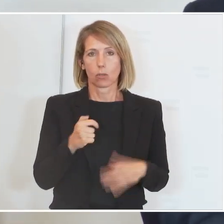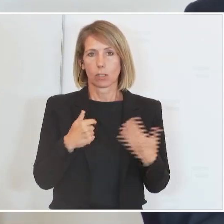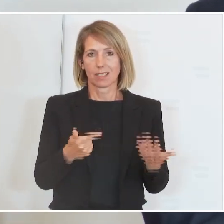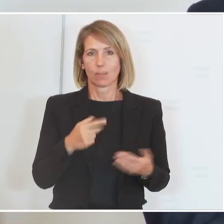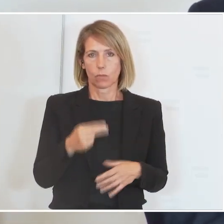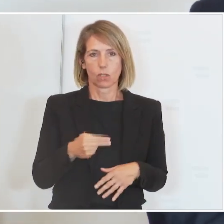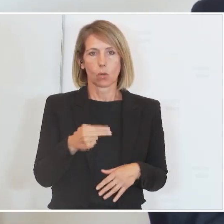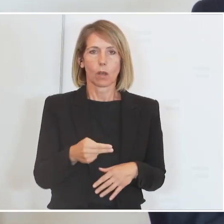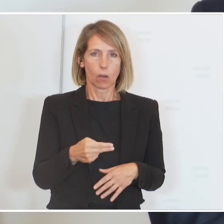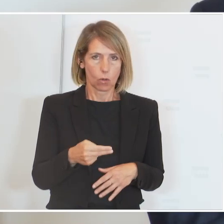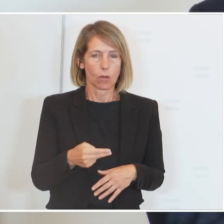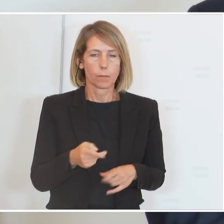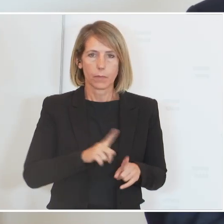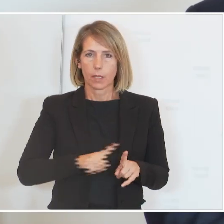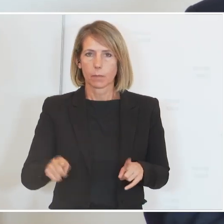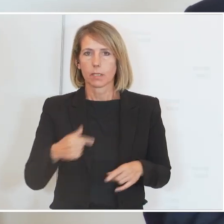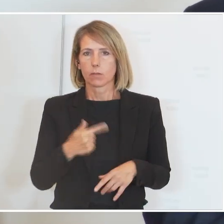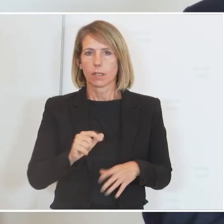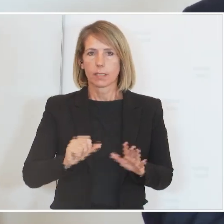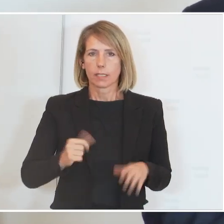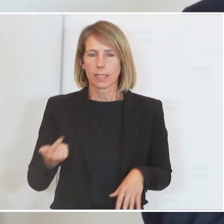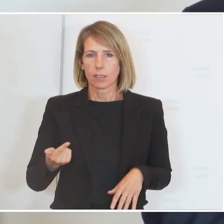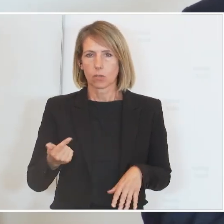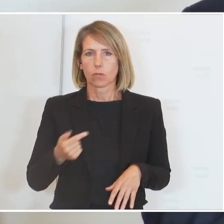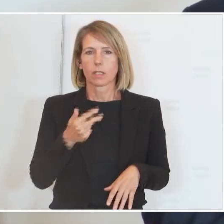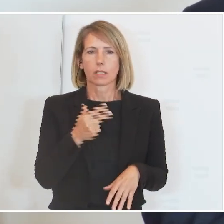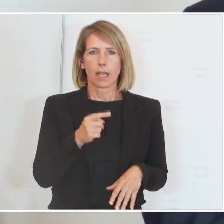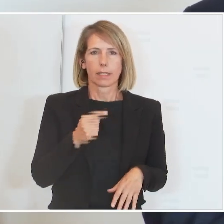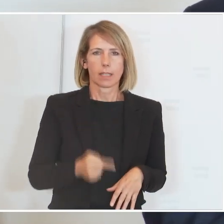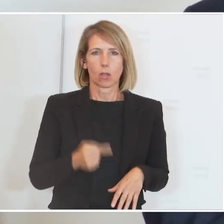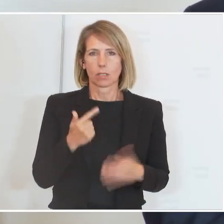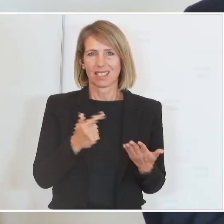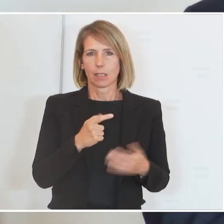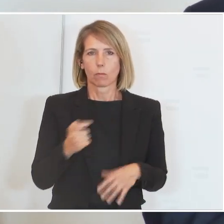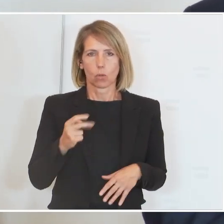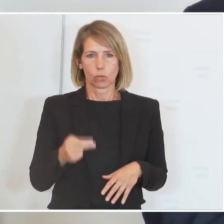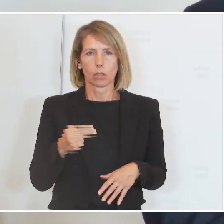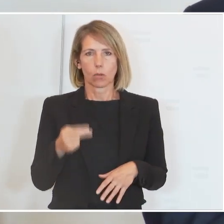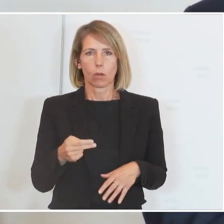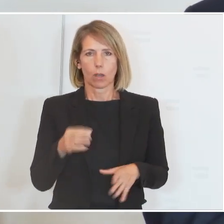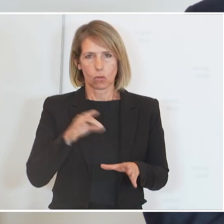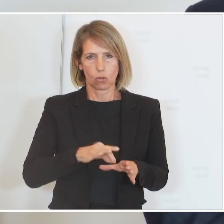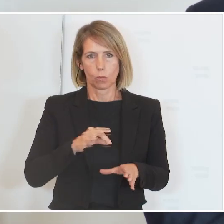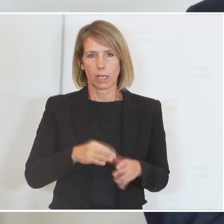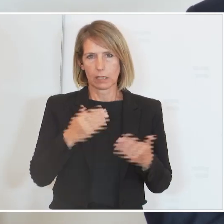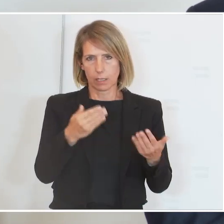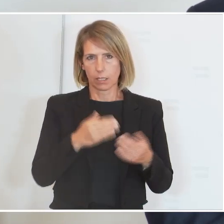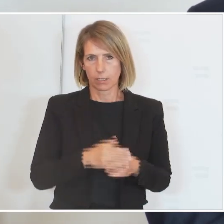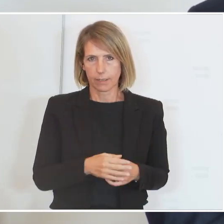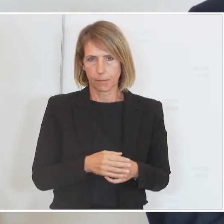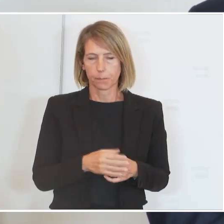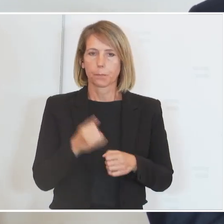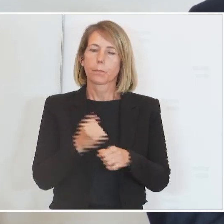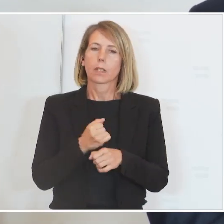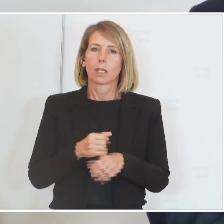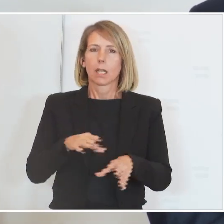und insgesamt bis 2026 3.700 Euro, die sie sich erspart. Ein Arbeitnehmer mit